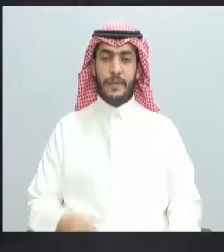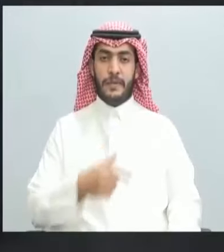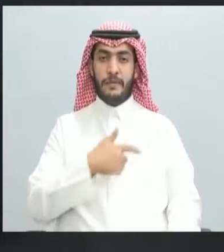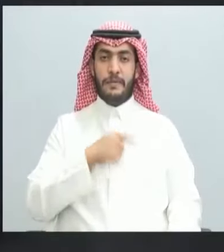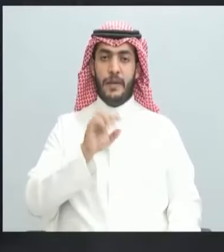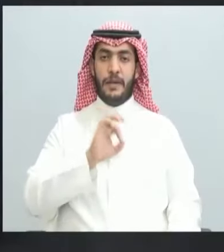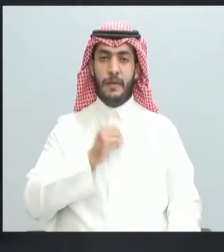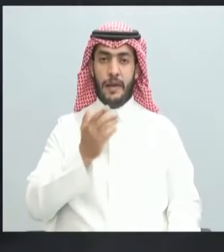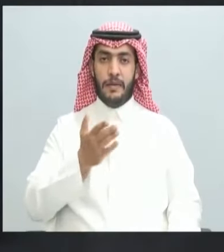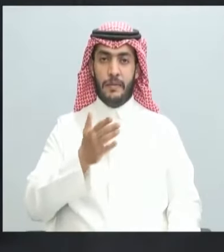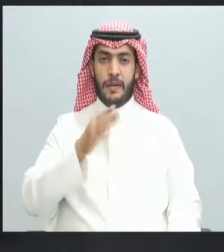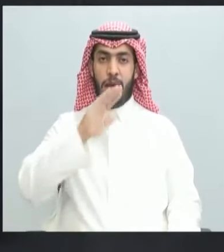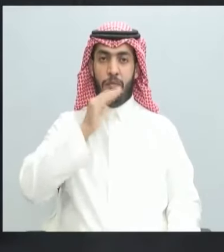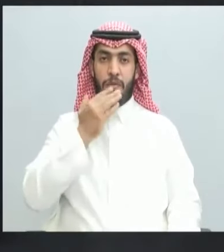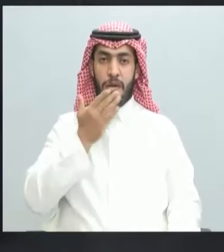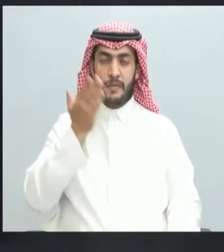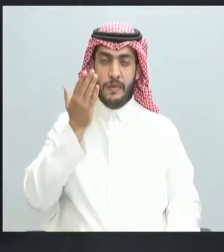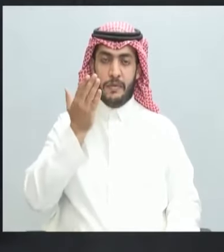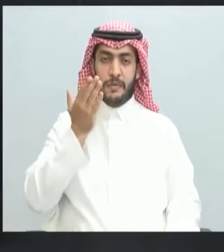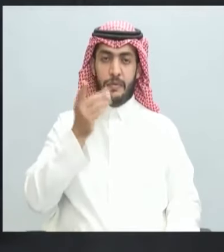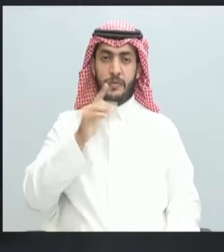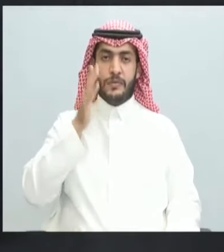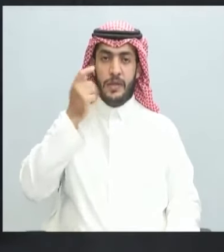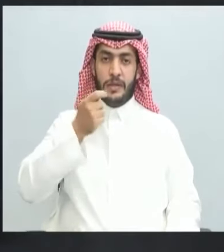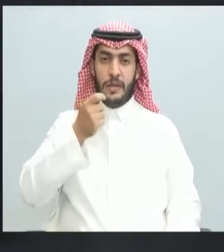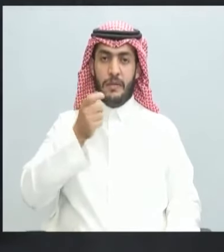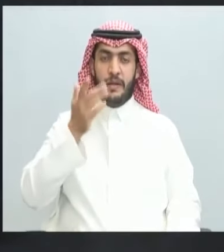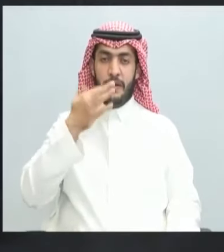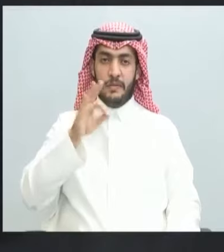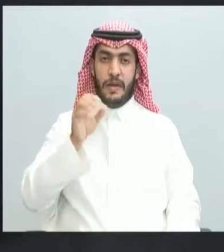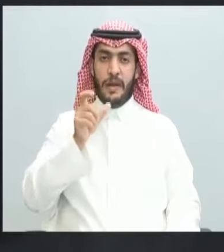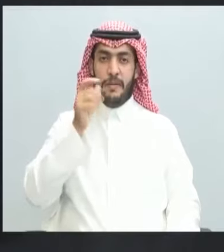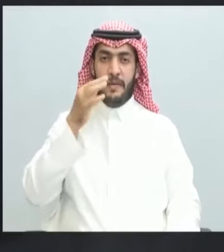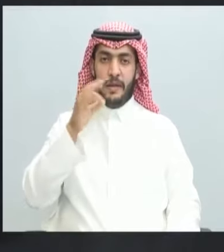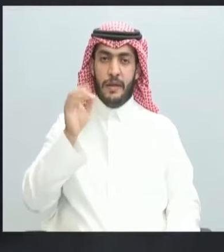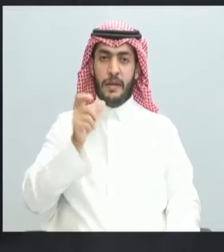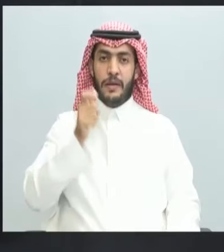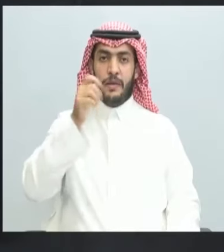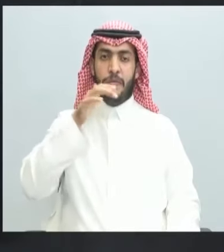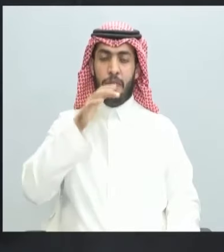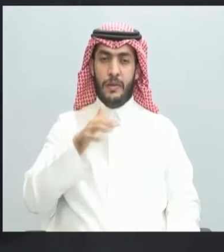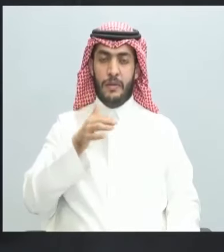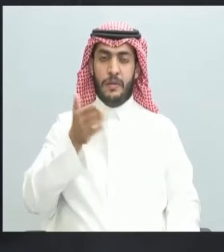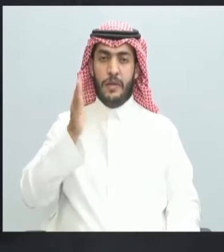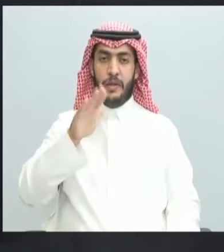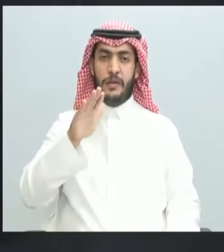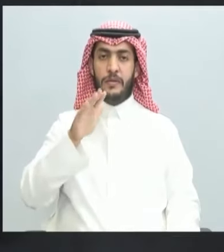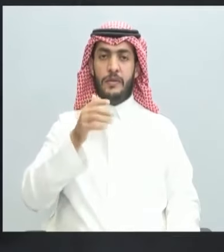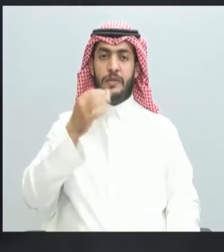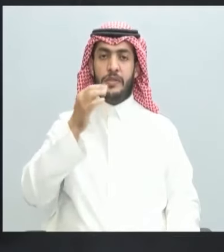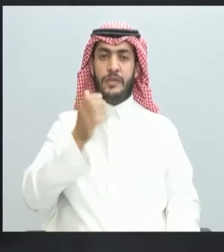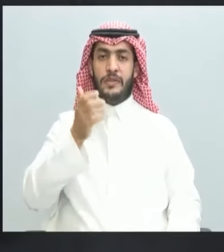بسم الله الرحمن الرحيم الحمد لله رب العالمين والصلاه والسلام على اشرف الانبياء والمرسلين سيدنا محمد وعلى اله